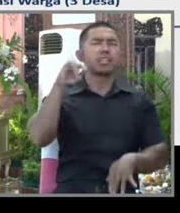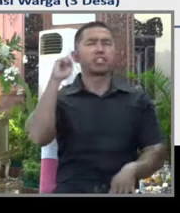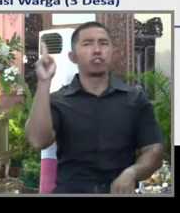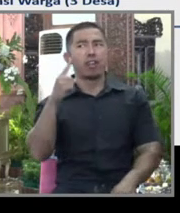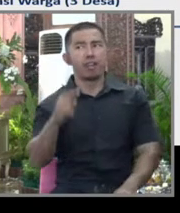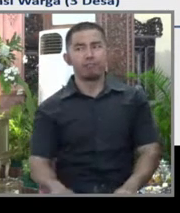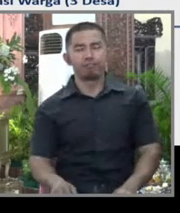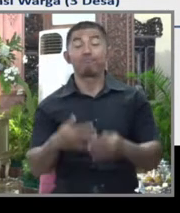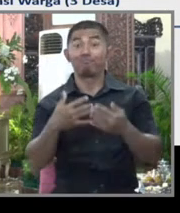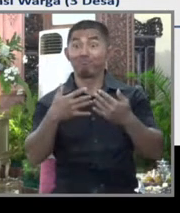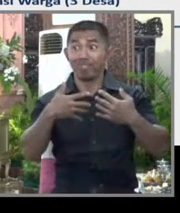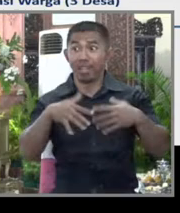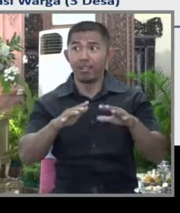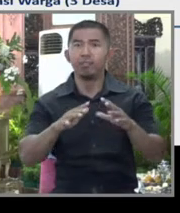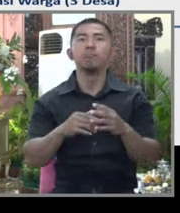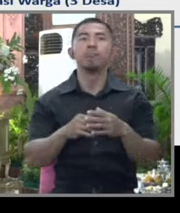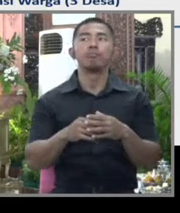Berikutnya,